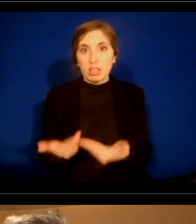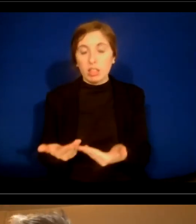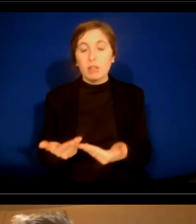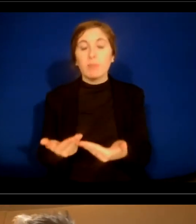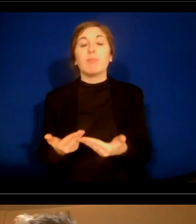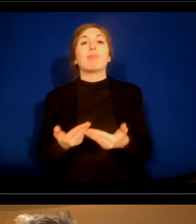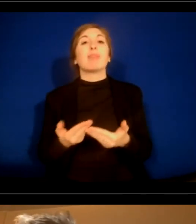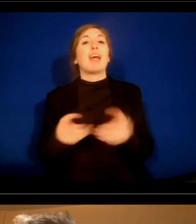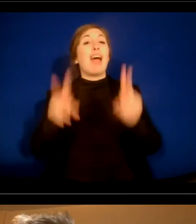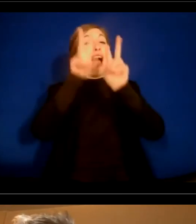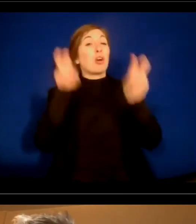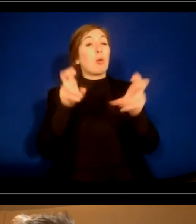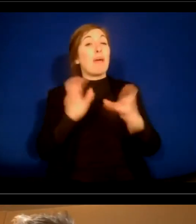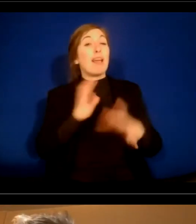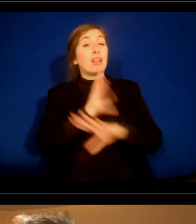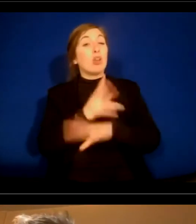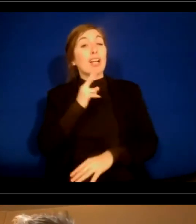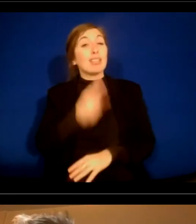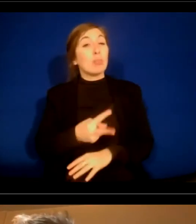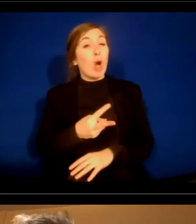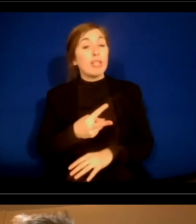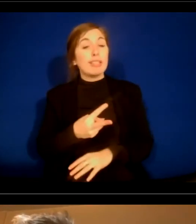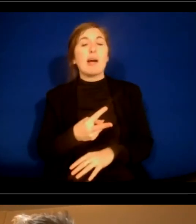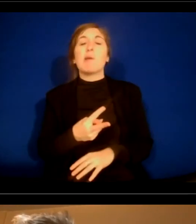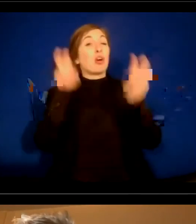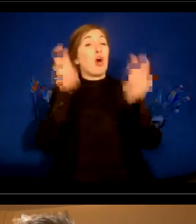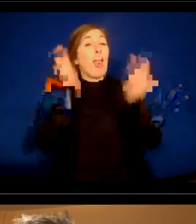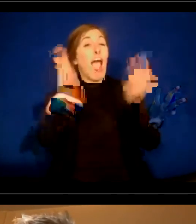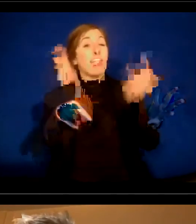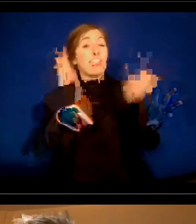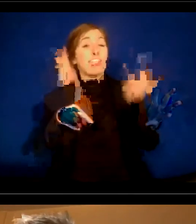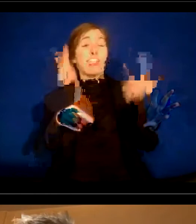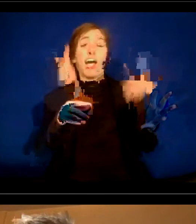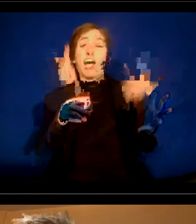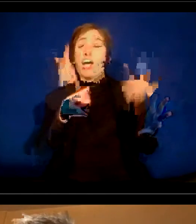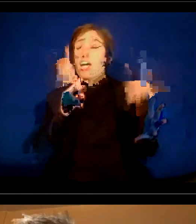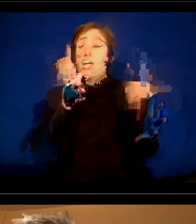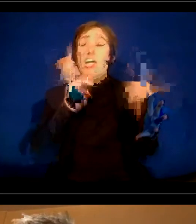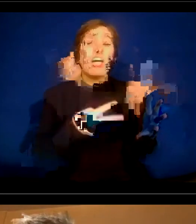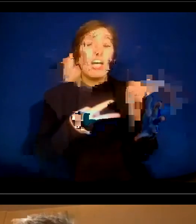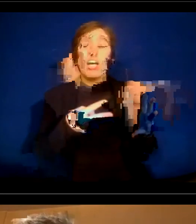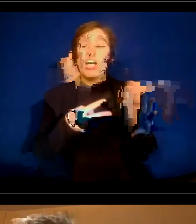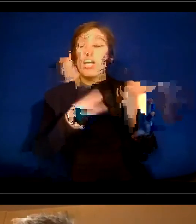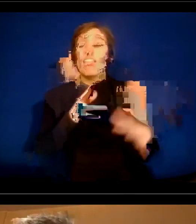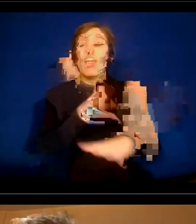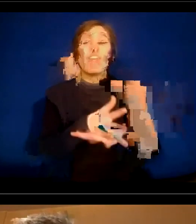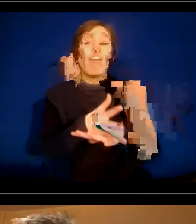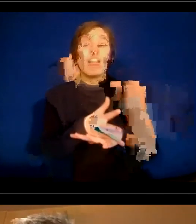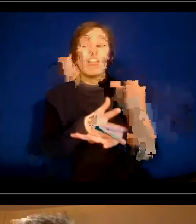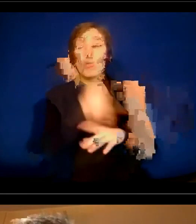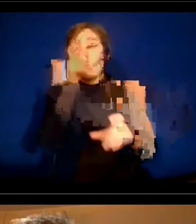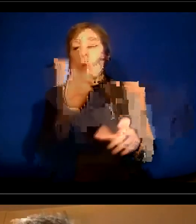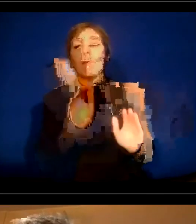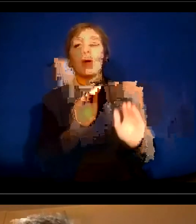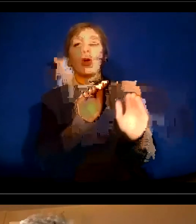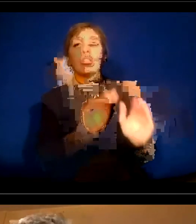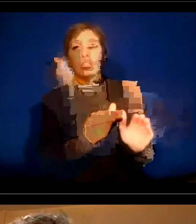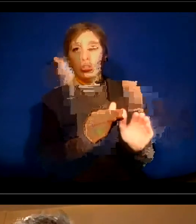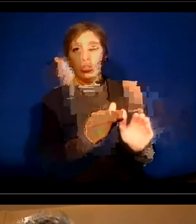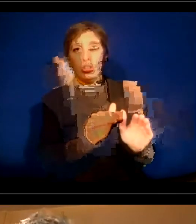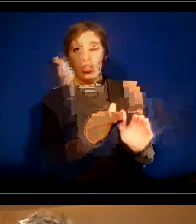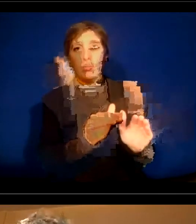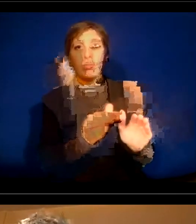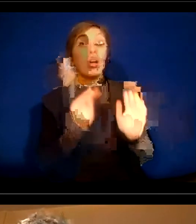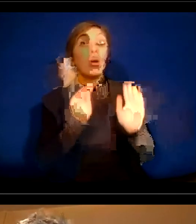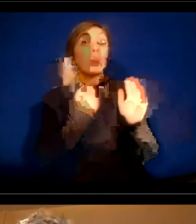poi sostenibilità. E tutto questo viene discusso settimanalmente all'interno dei tavoli di coordinamento fatti dalle Nazioni Unite.